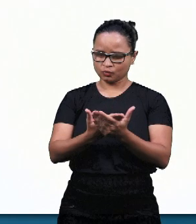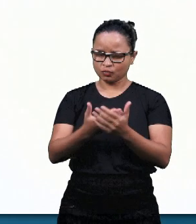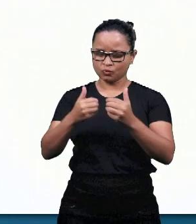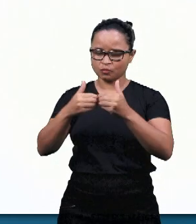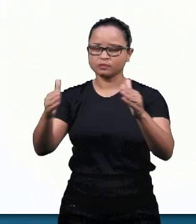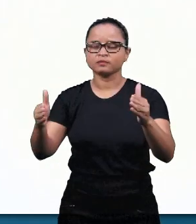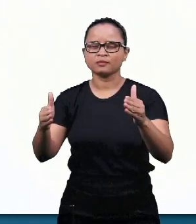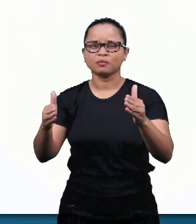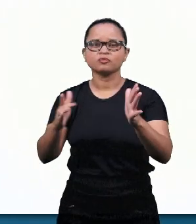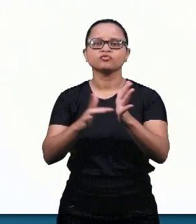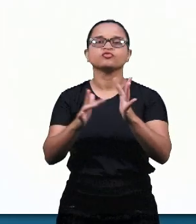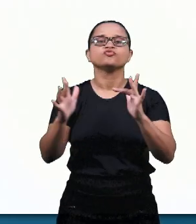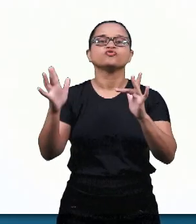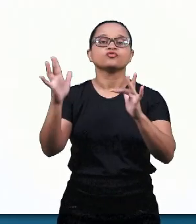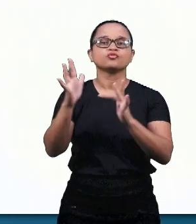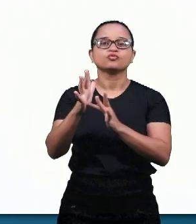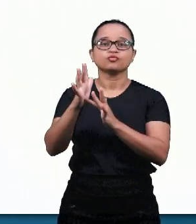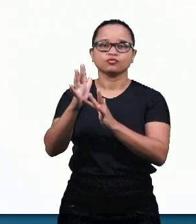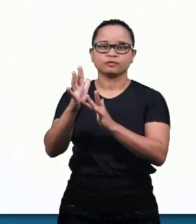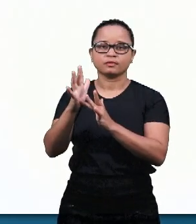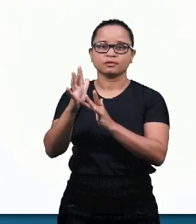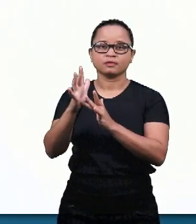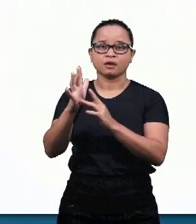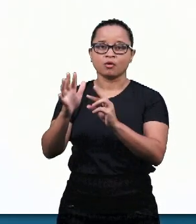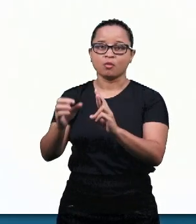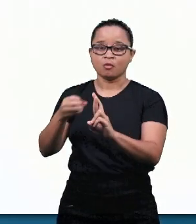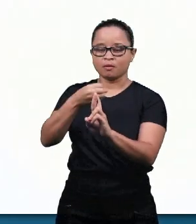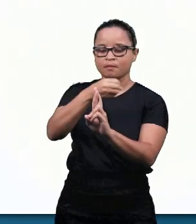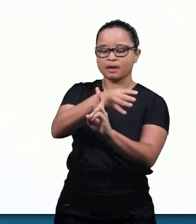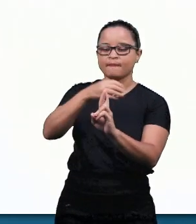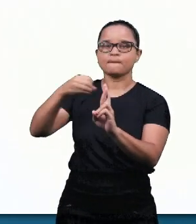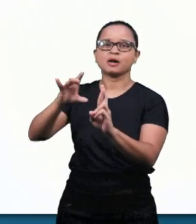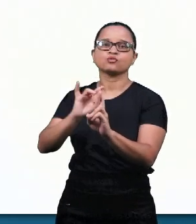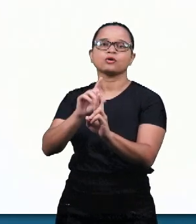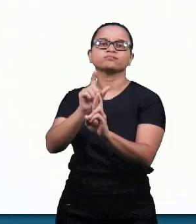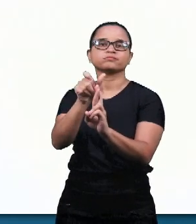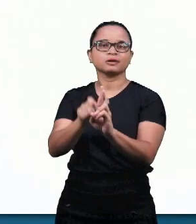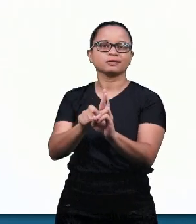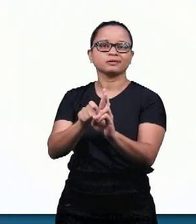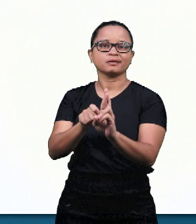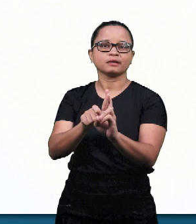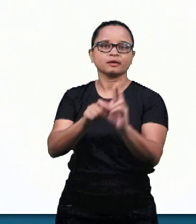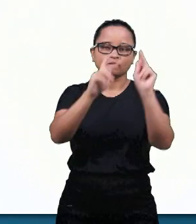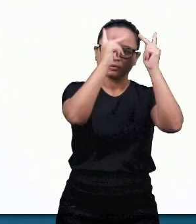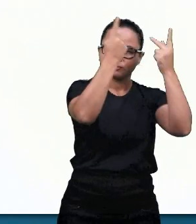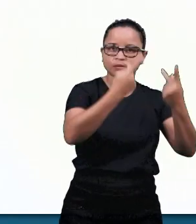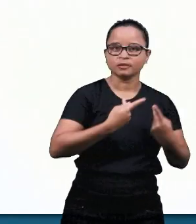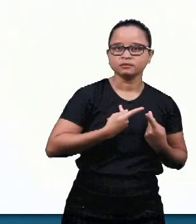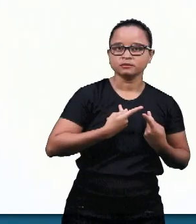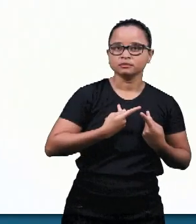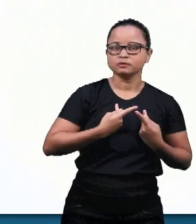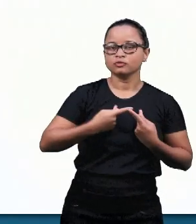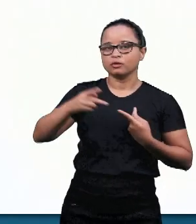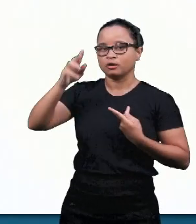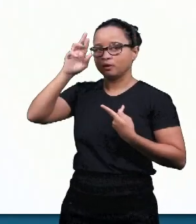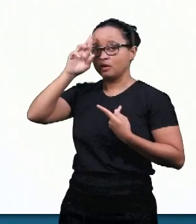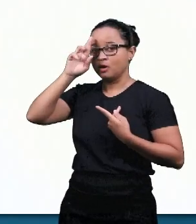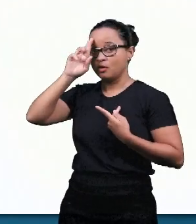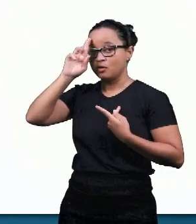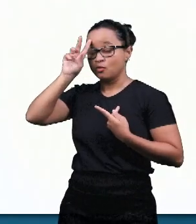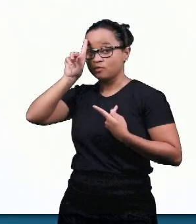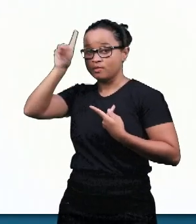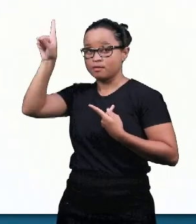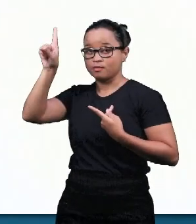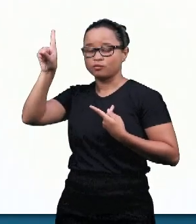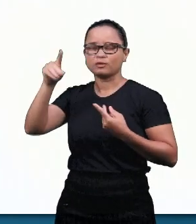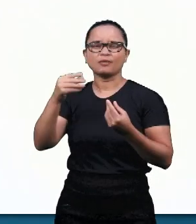principe suivant? Jésus, le seul médiateur entre Dieu et les hommes. quelle a été la valeur pratique, l'application